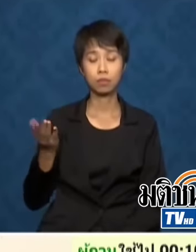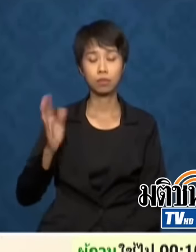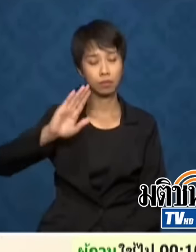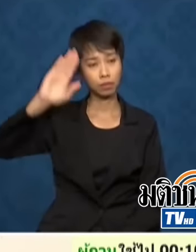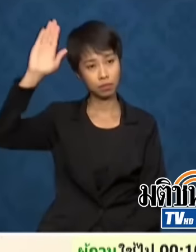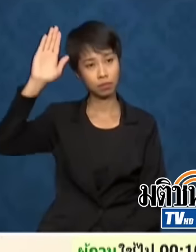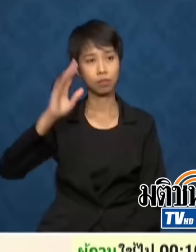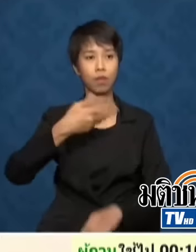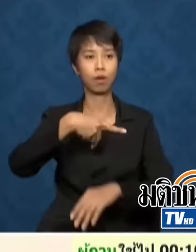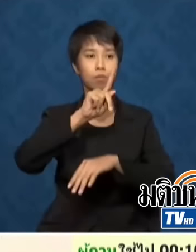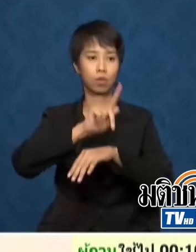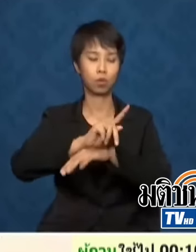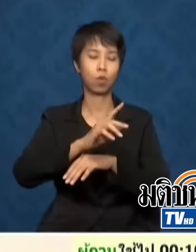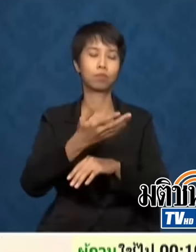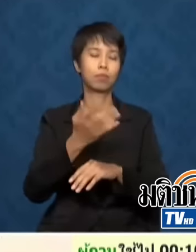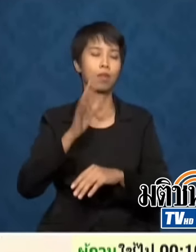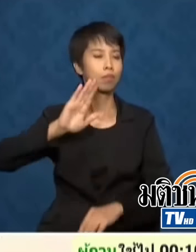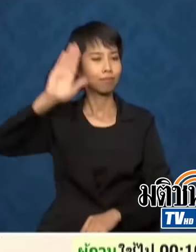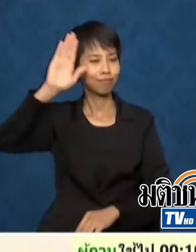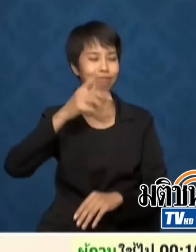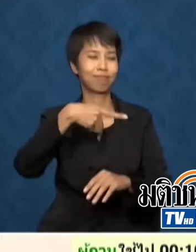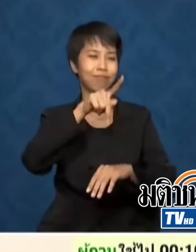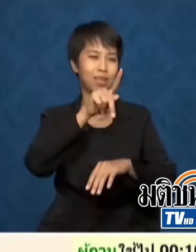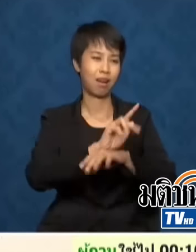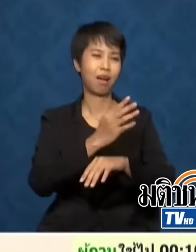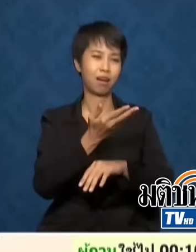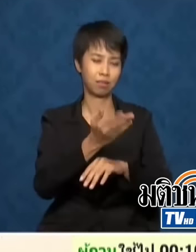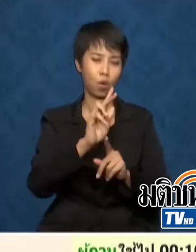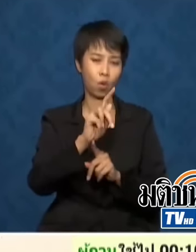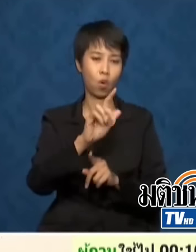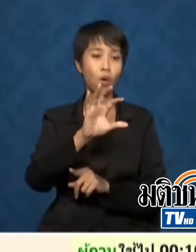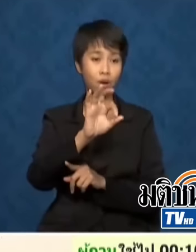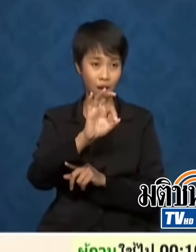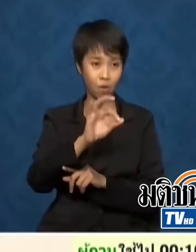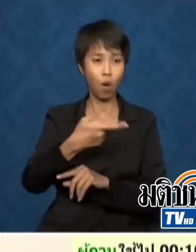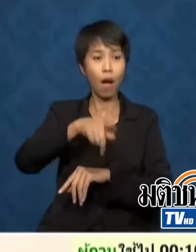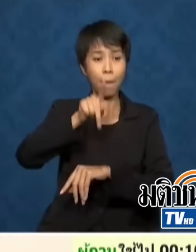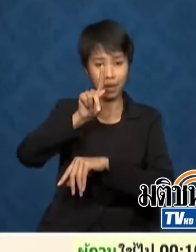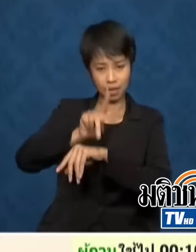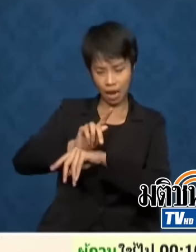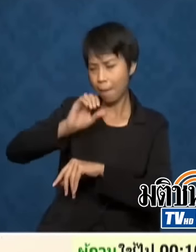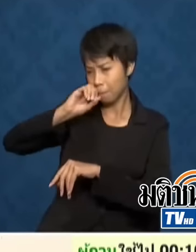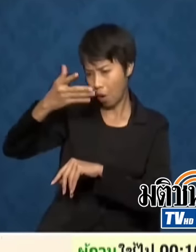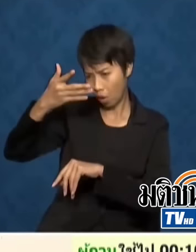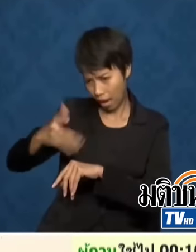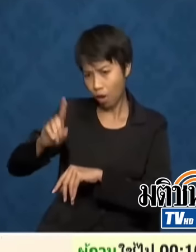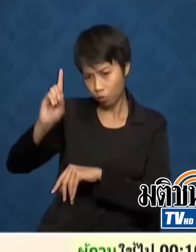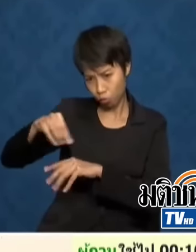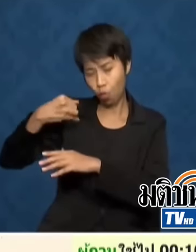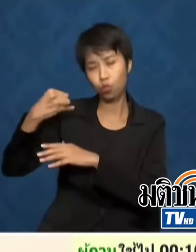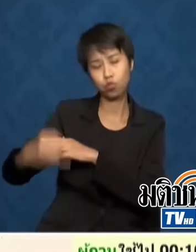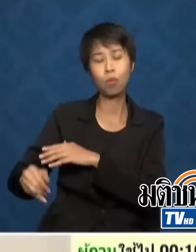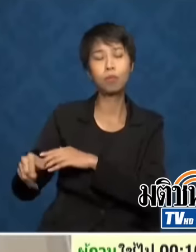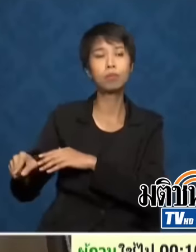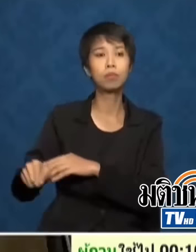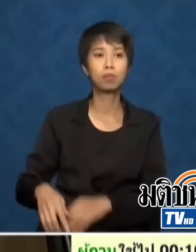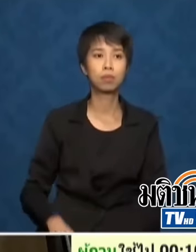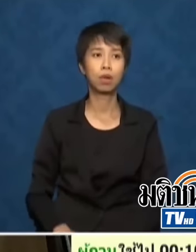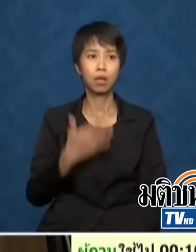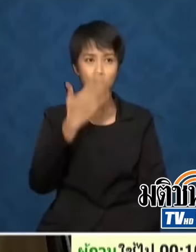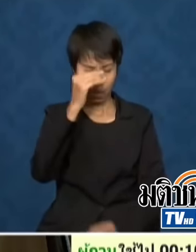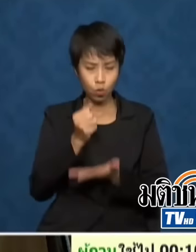วงท่านประธานข้อ9ค่ะ ครับ ท่านประธานวินิจฉัยแล้วมันควรจะจบค่ะท่านประธาน ครับ ให้ควบคุ